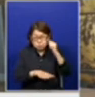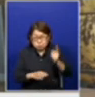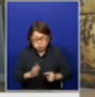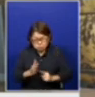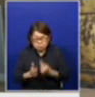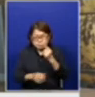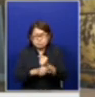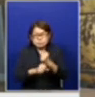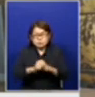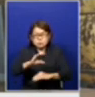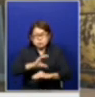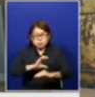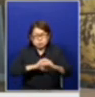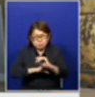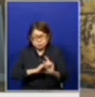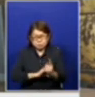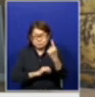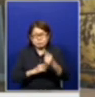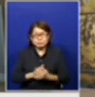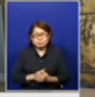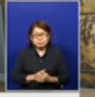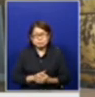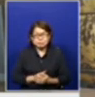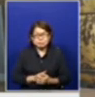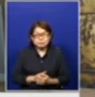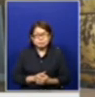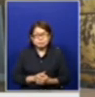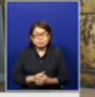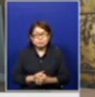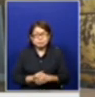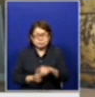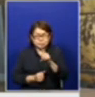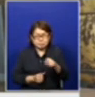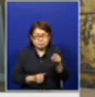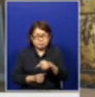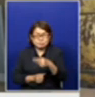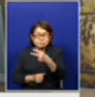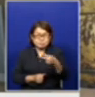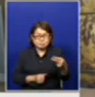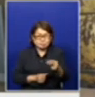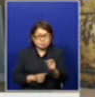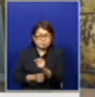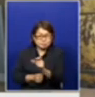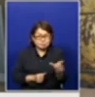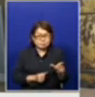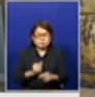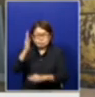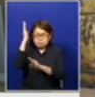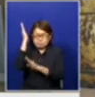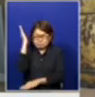Golden Egg Special Economic Zone ภาคใต้5 จังหวัดขอสไลด์ต่อไปครับ